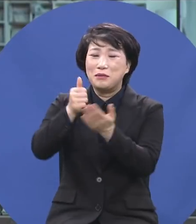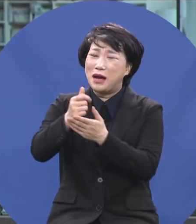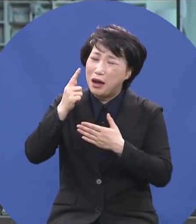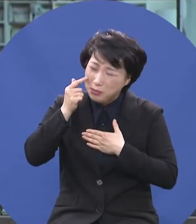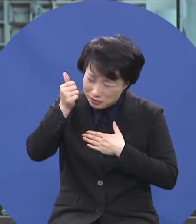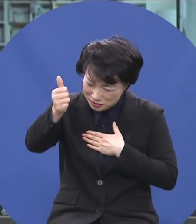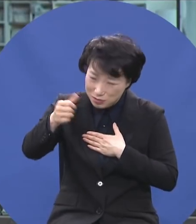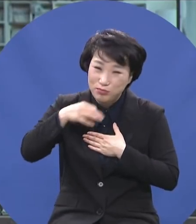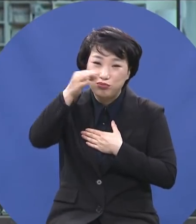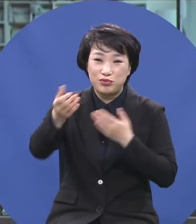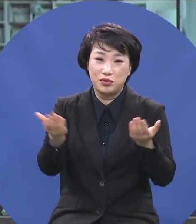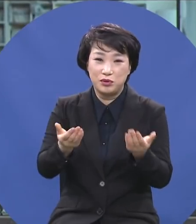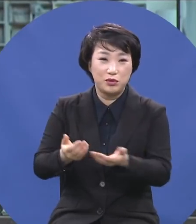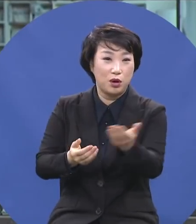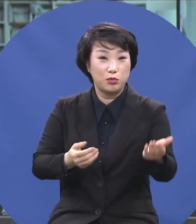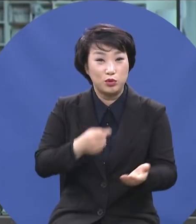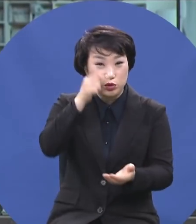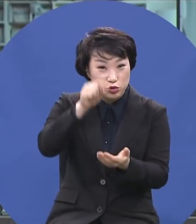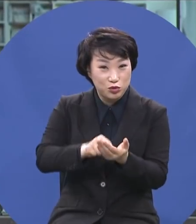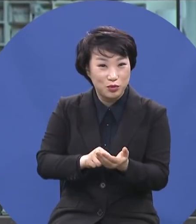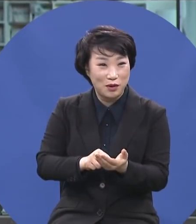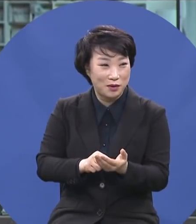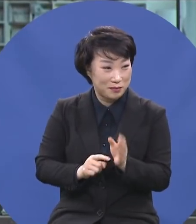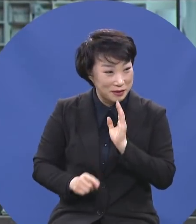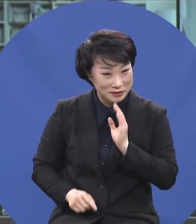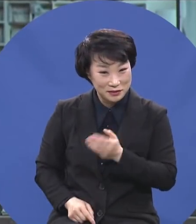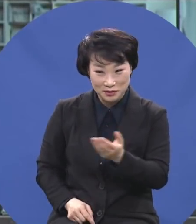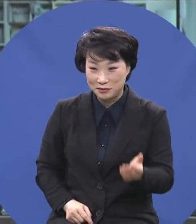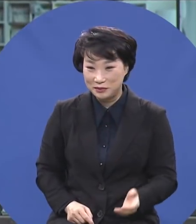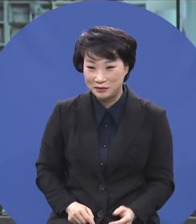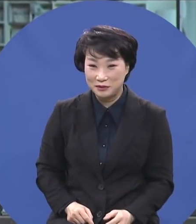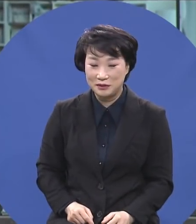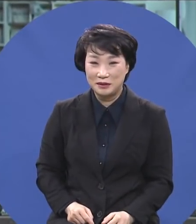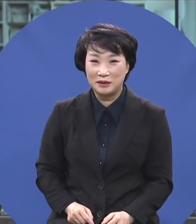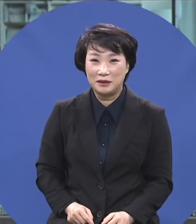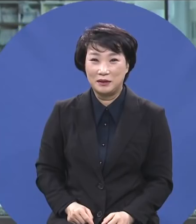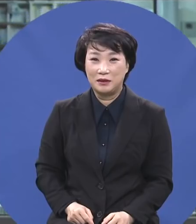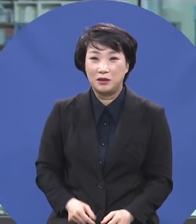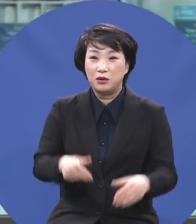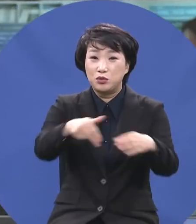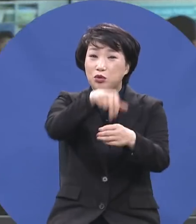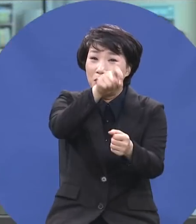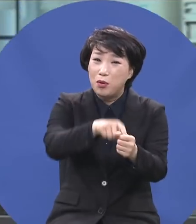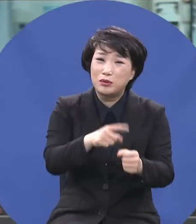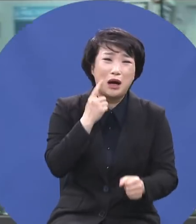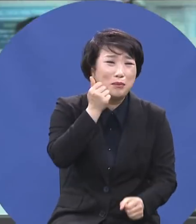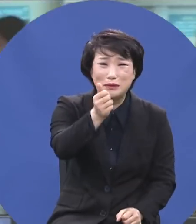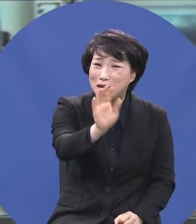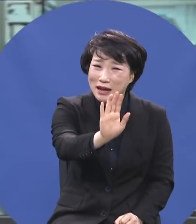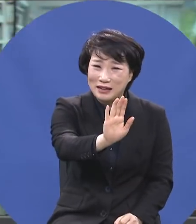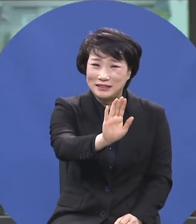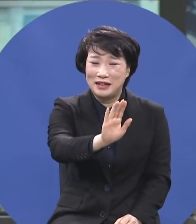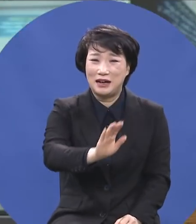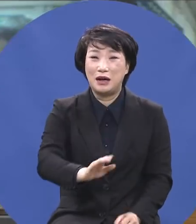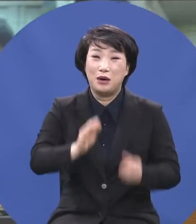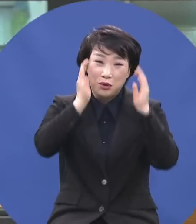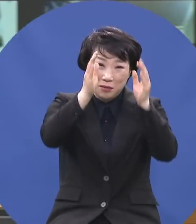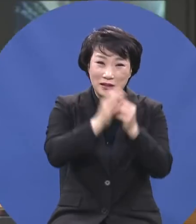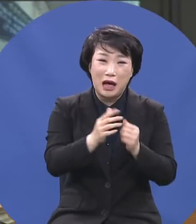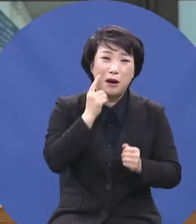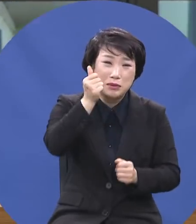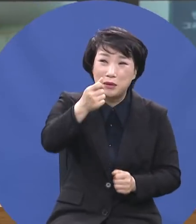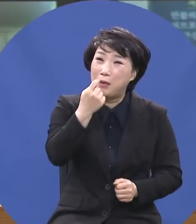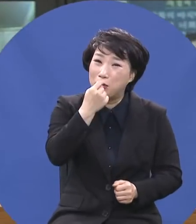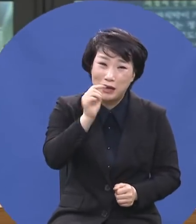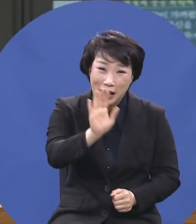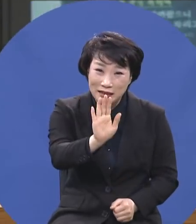아버지라 부르는 일이 쉽게 하잖아요, 그냥 다. 응? 종교적인 아버지가 아니요. 공부해서 아버지를